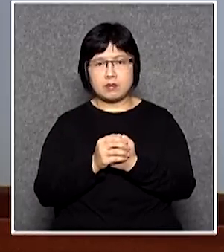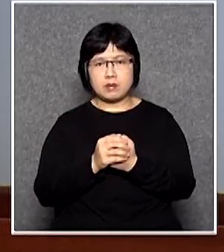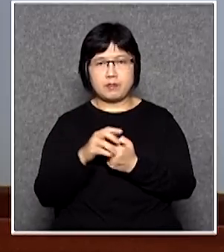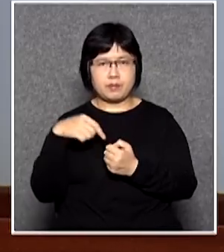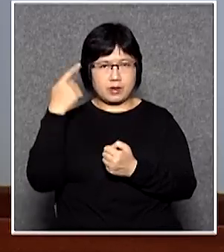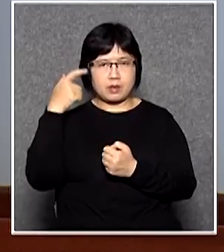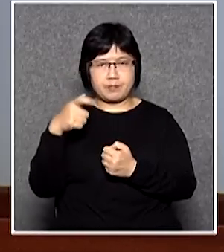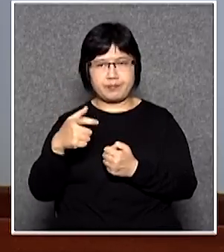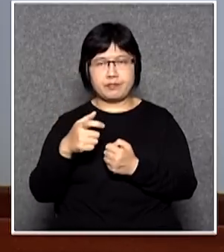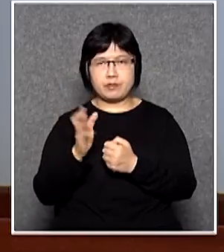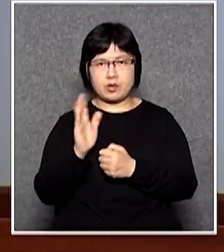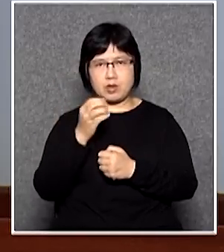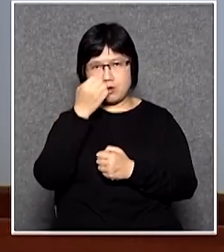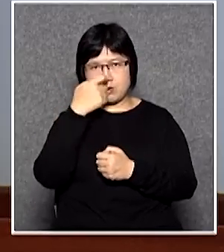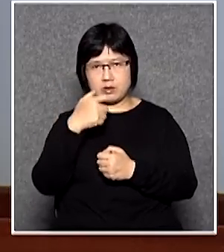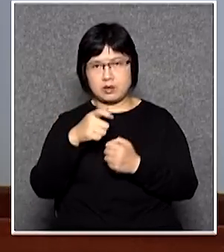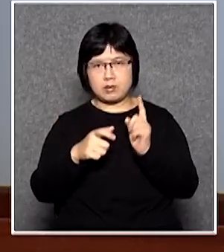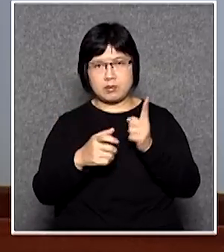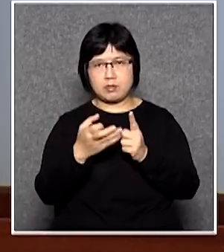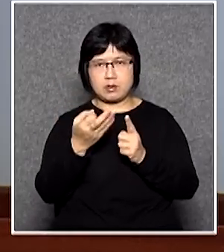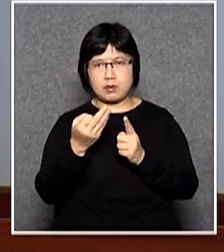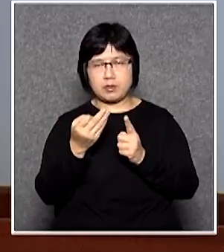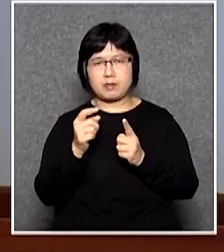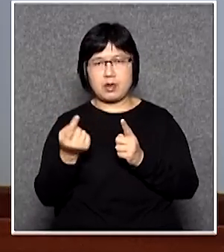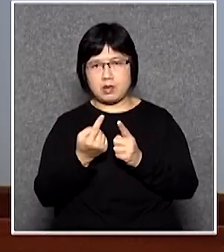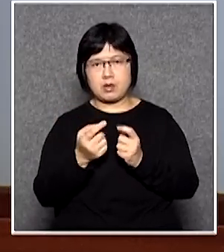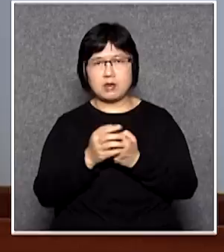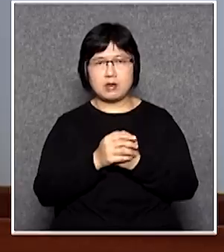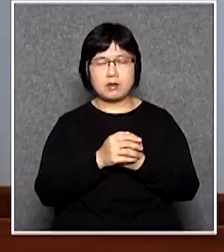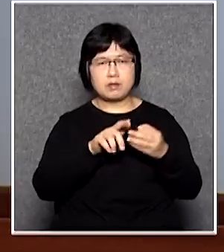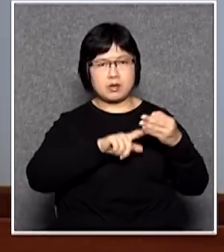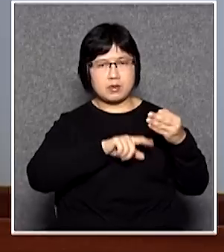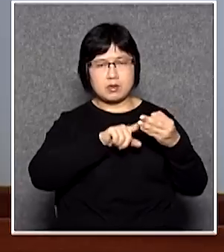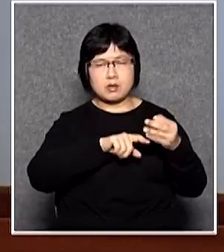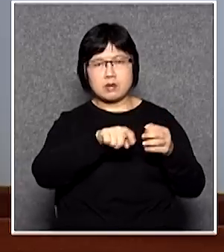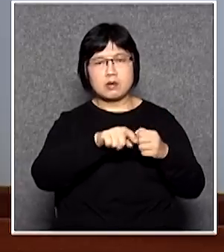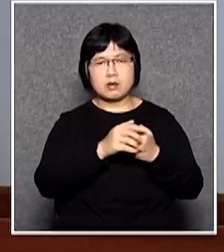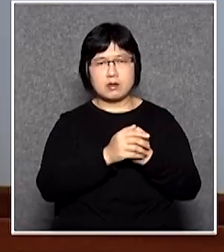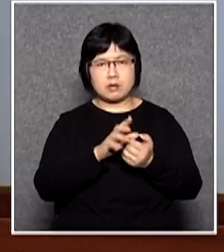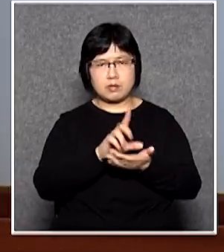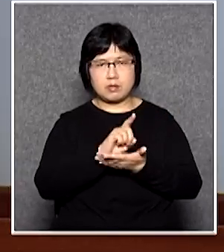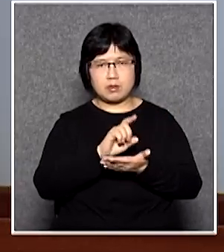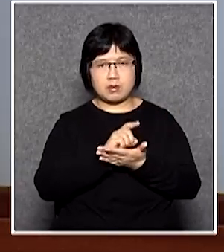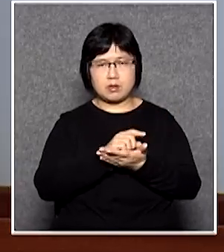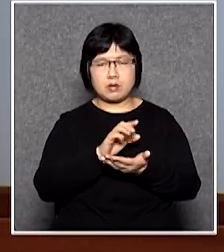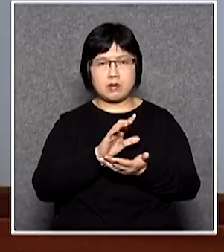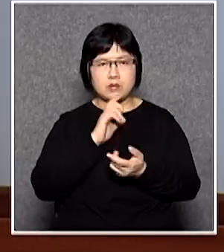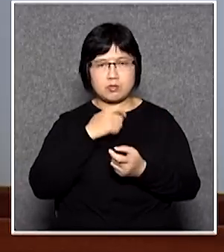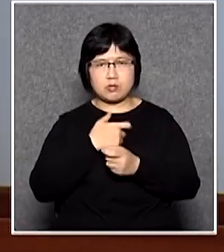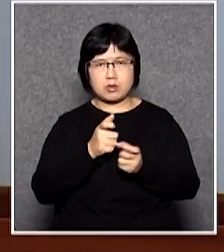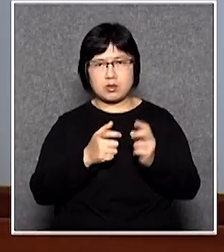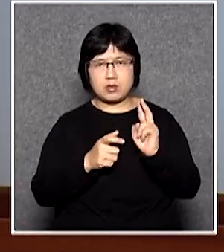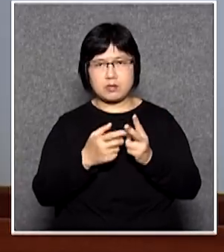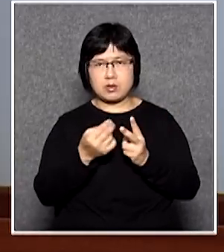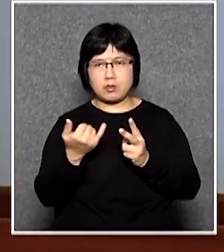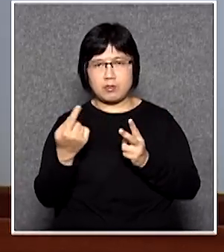17万美金，即是约港币呢是130万，但冯伟光的年薪呢就是276万港元，足